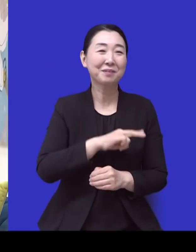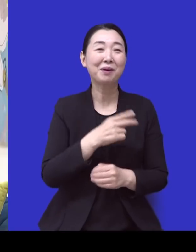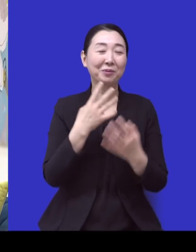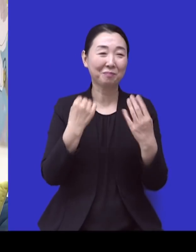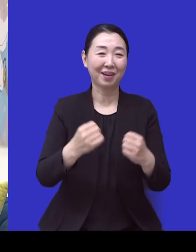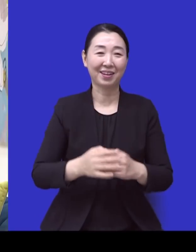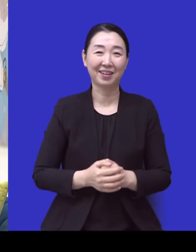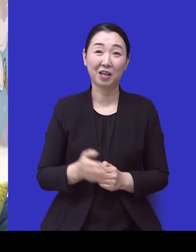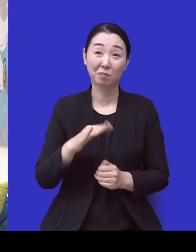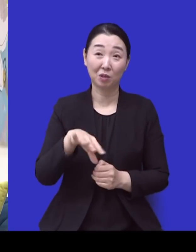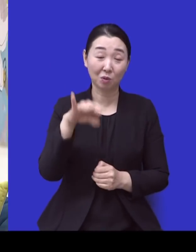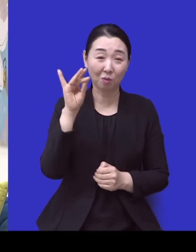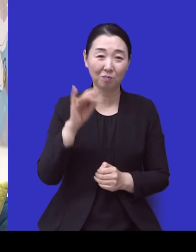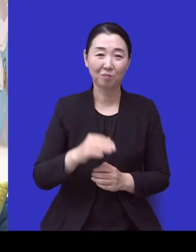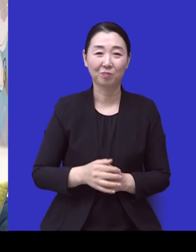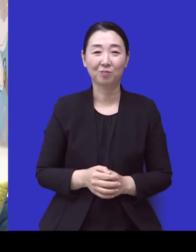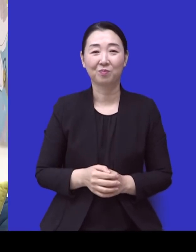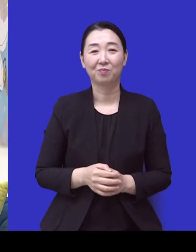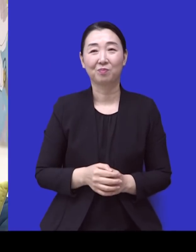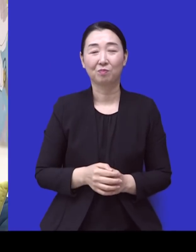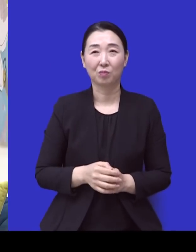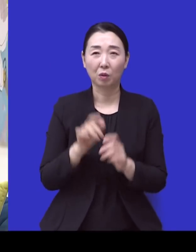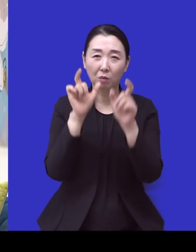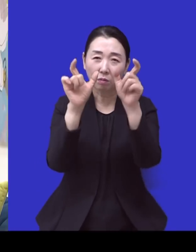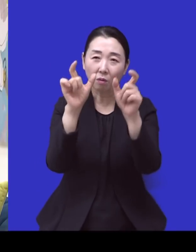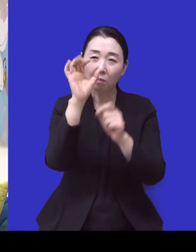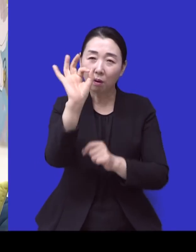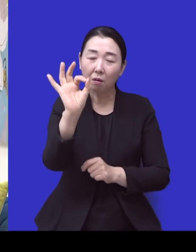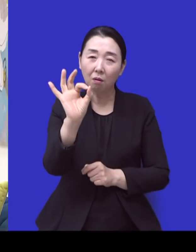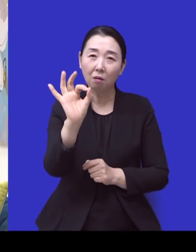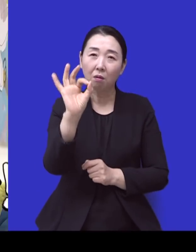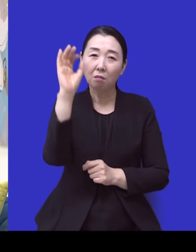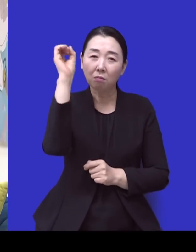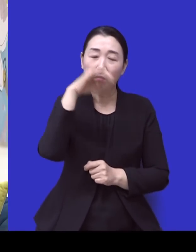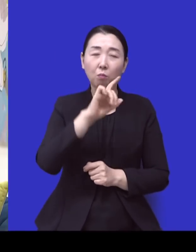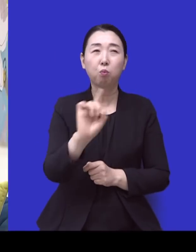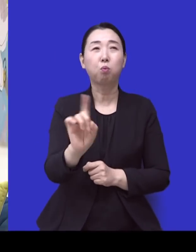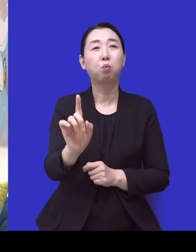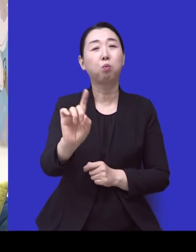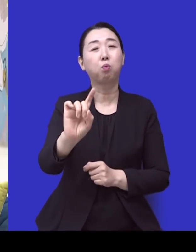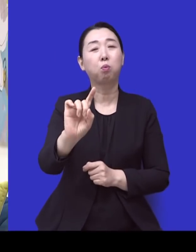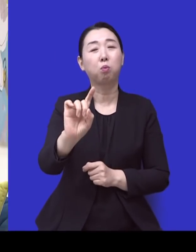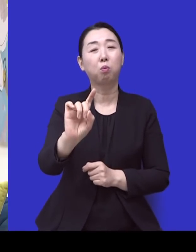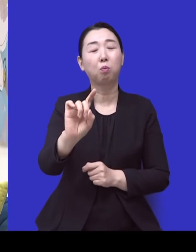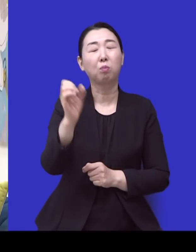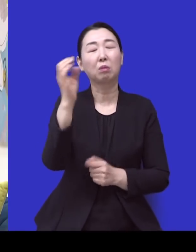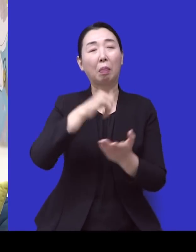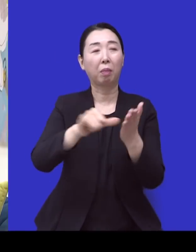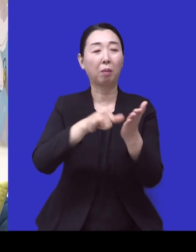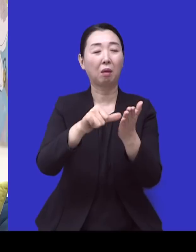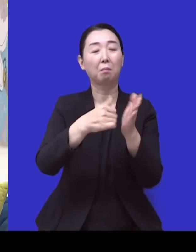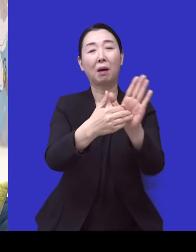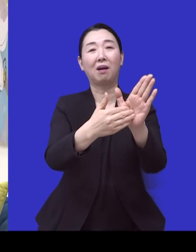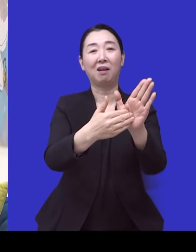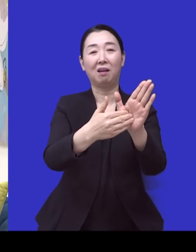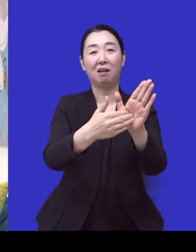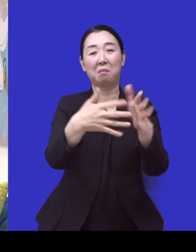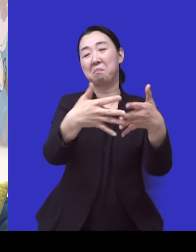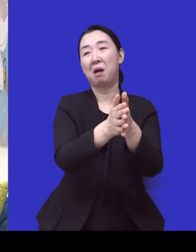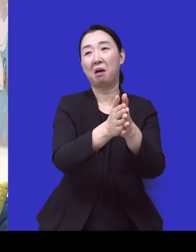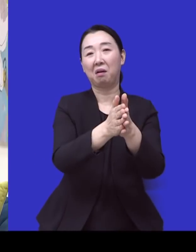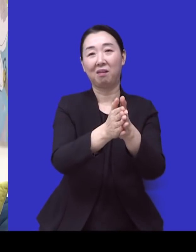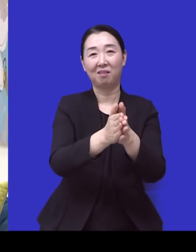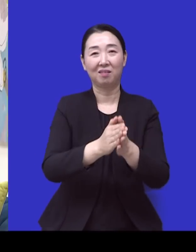이제 제가 처음에는 그런 댓글을 보면서 네. 다 그냥 뭐야? 뭐 이러면서 예. 그냥 삭제하고 차단하고 그랬었어요. 네.